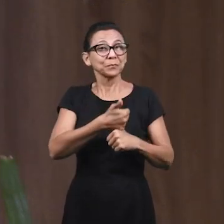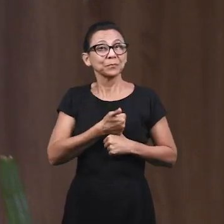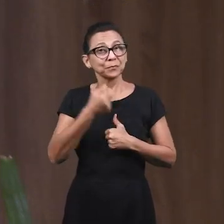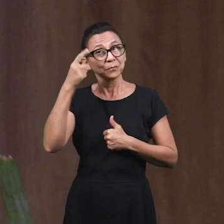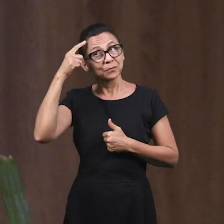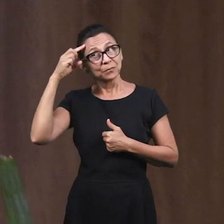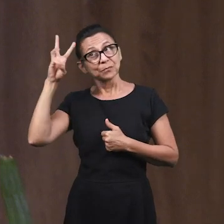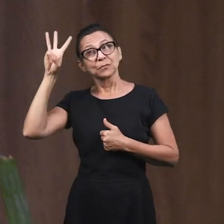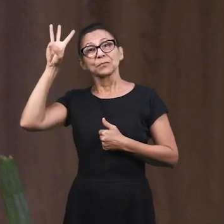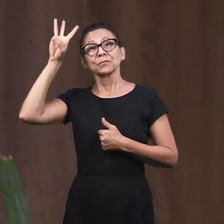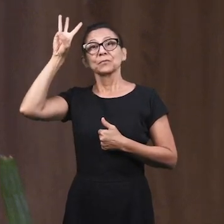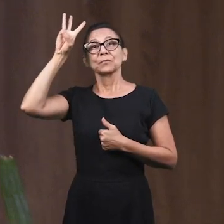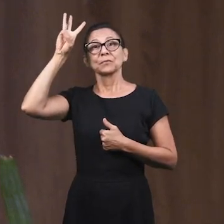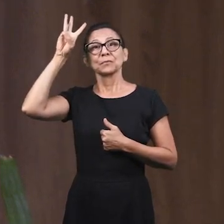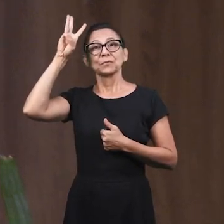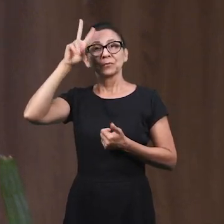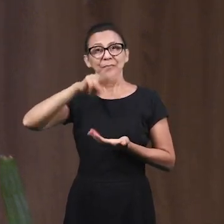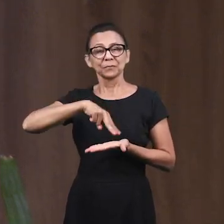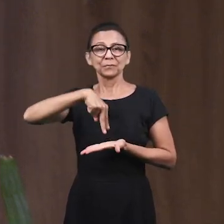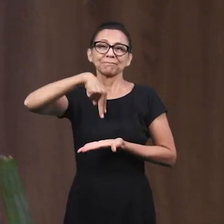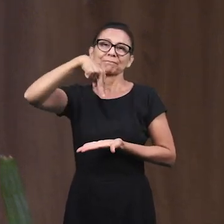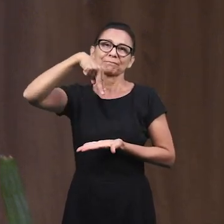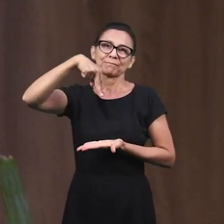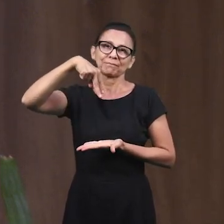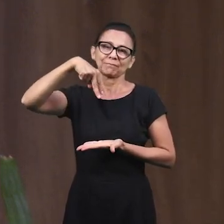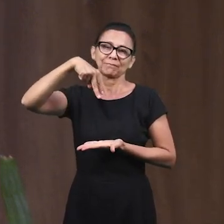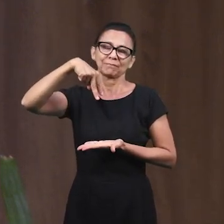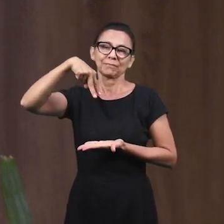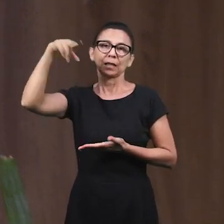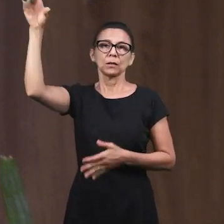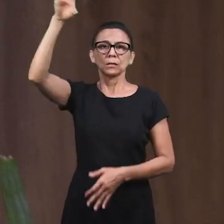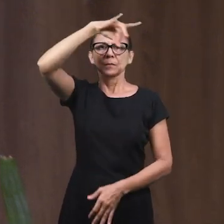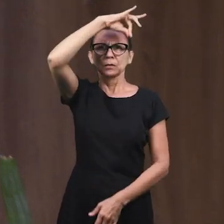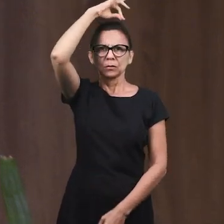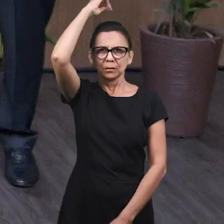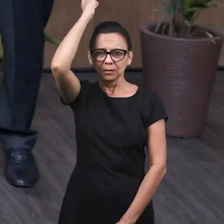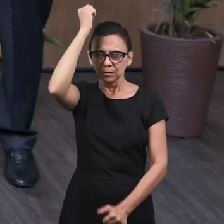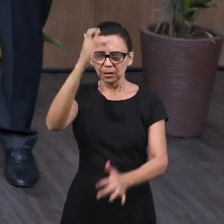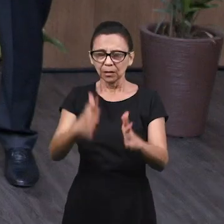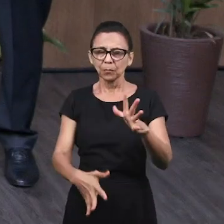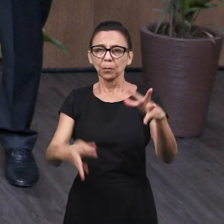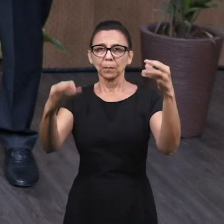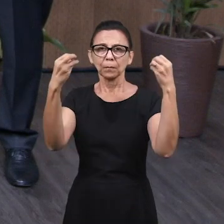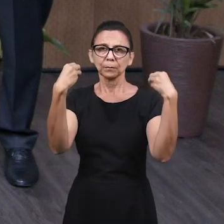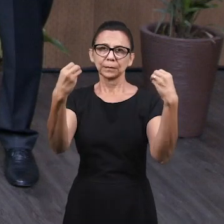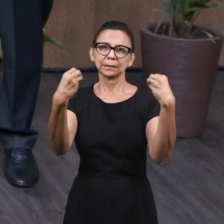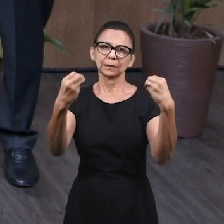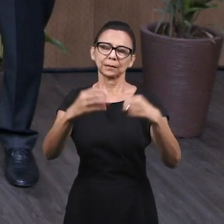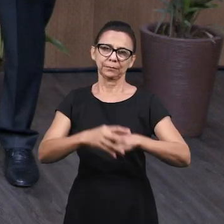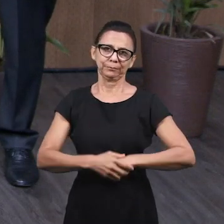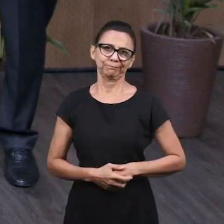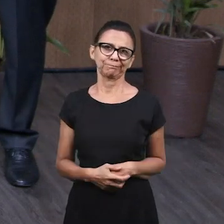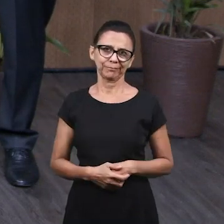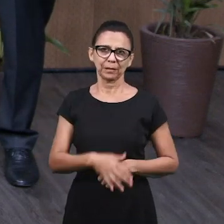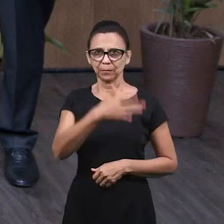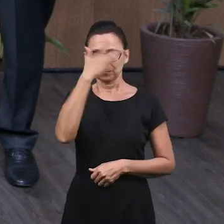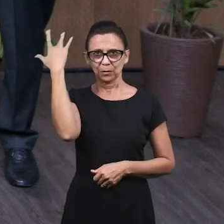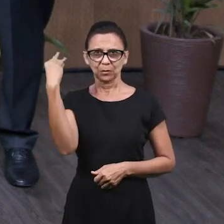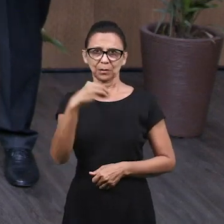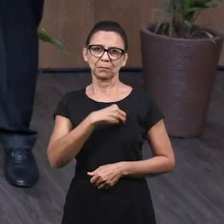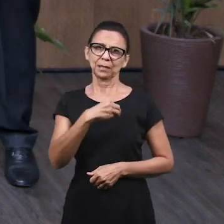versé son Saint-Esprit pour sauver le pécheur, sauver ceux qui étaient